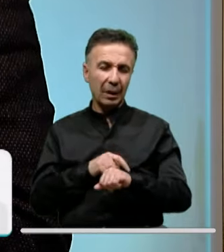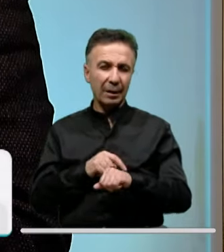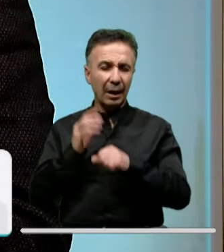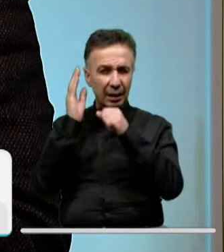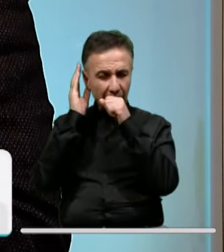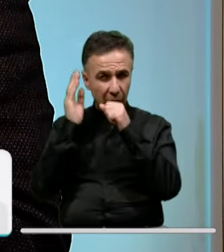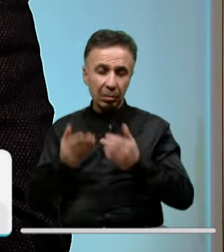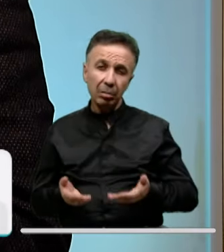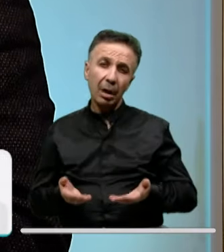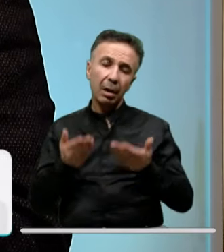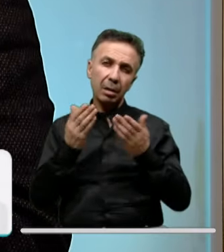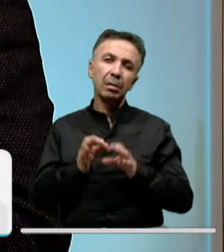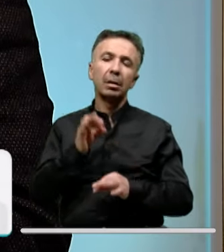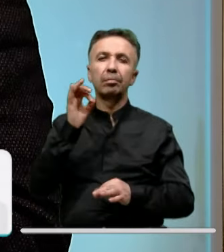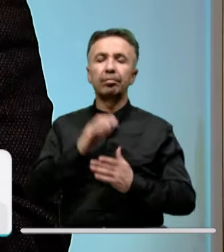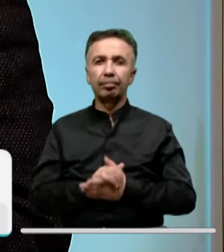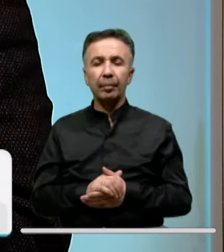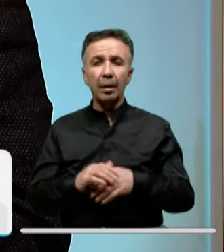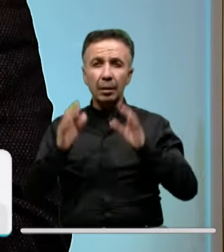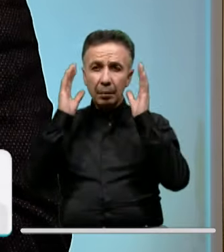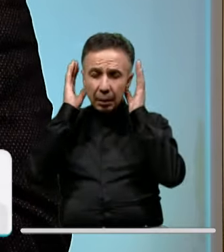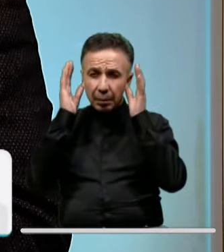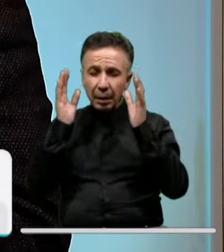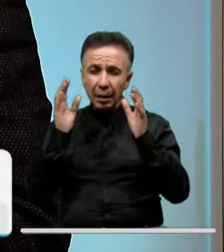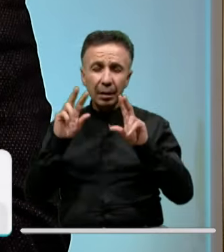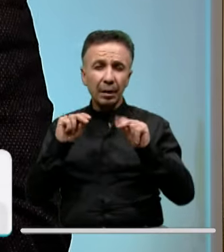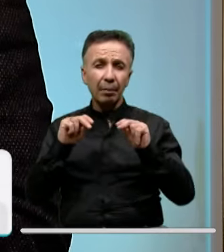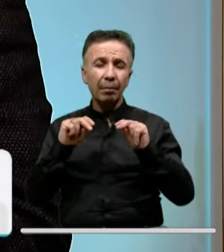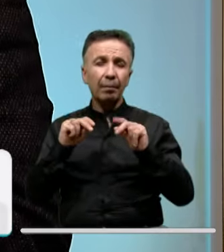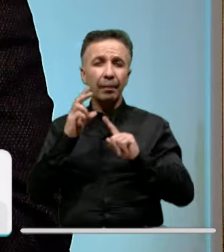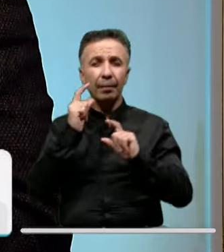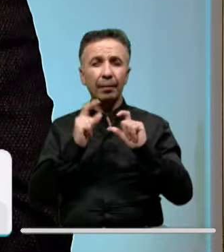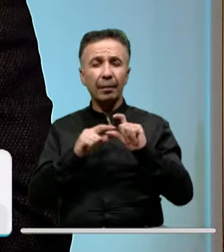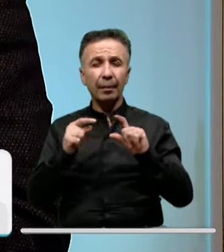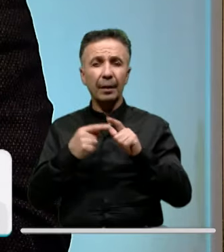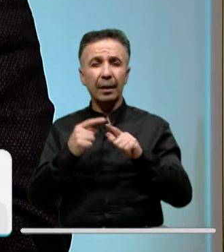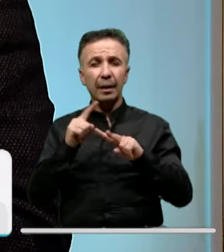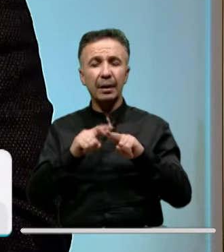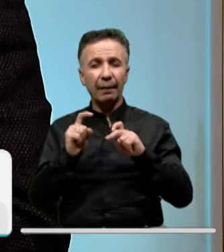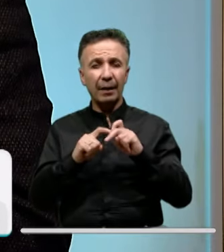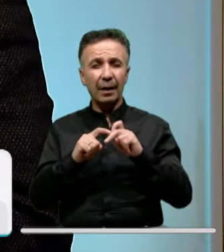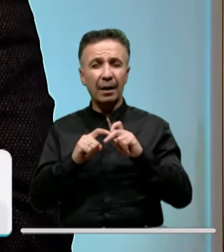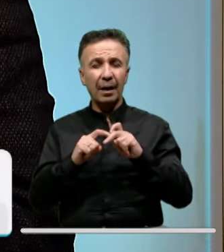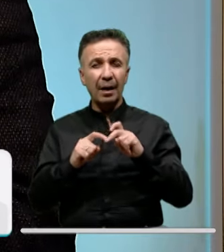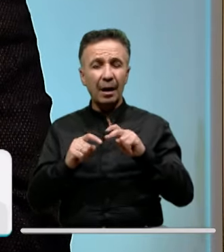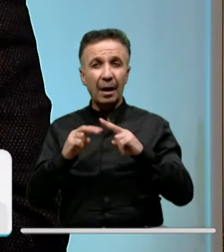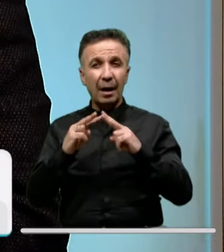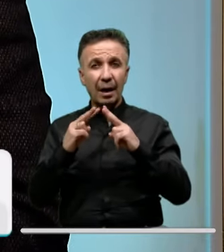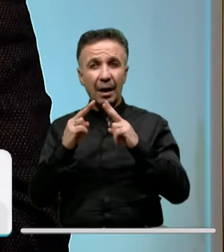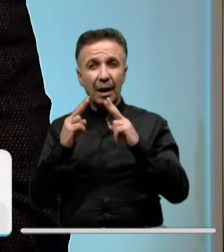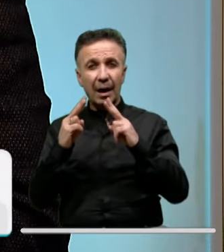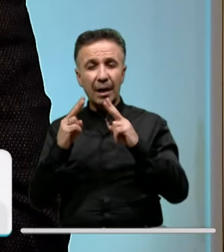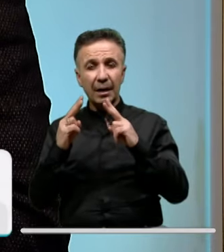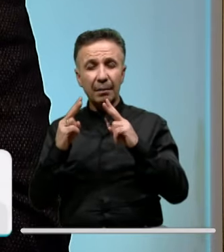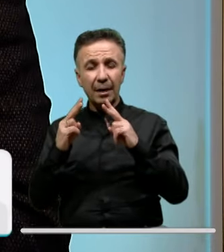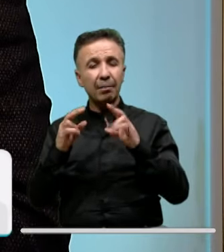okununca kalkacak insan. Efendim namaz kılalım derken de tam o isfar dediğimiz o aydınlanmanın başladığı vakitte